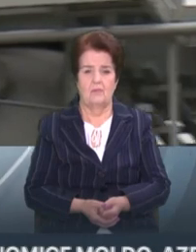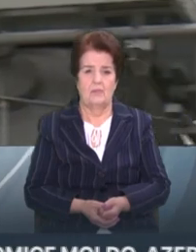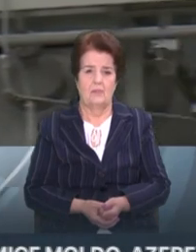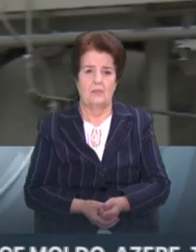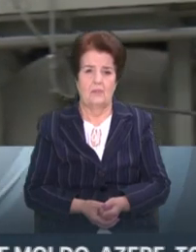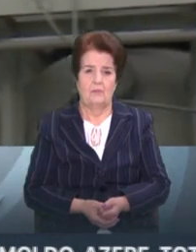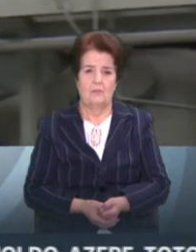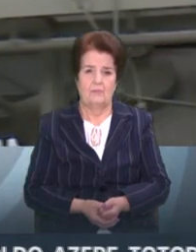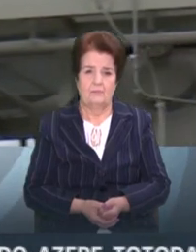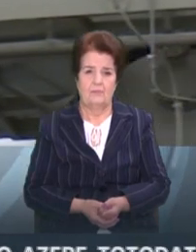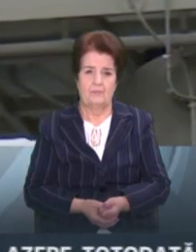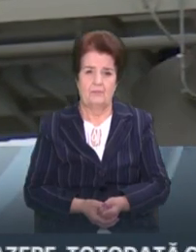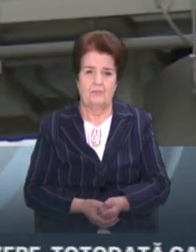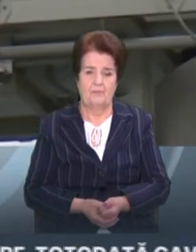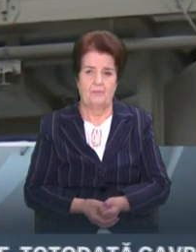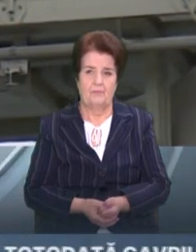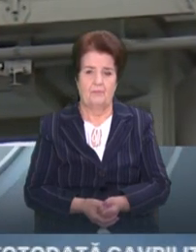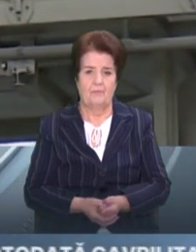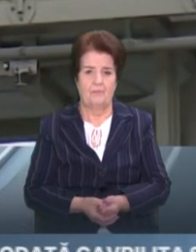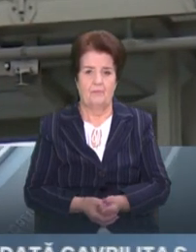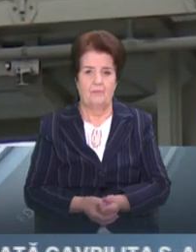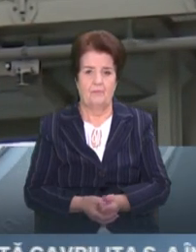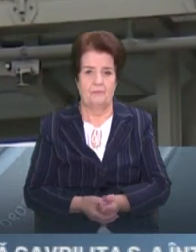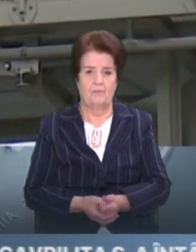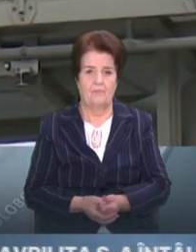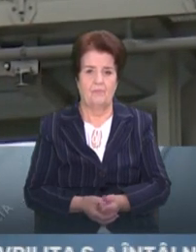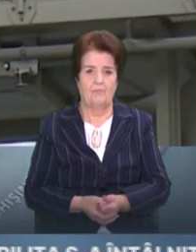completă, să spunem așa, de date, se vor înregistra